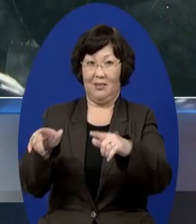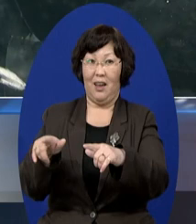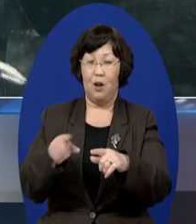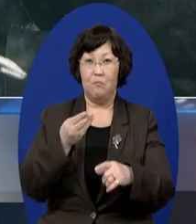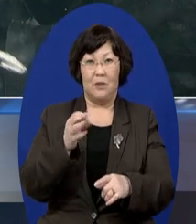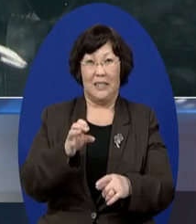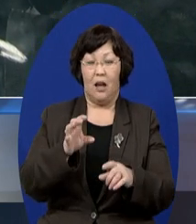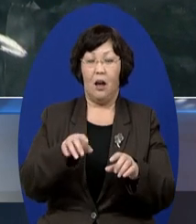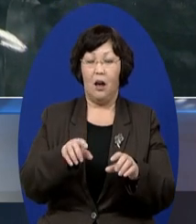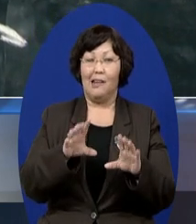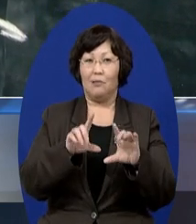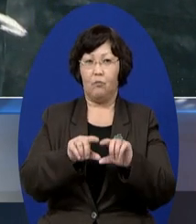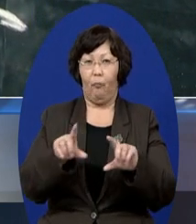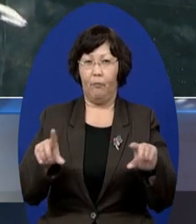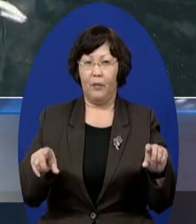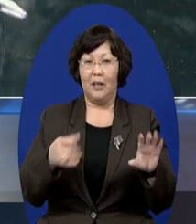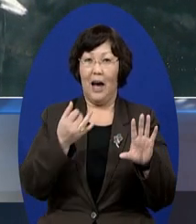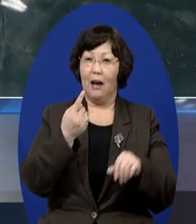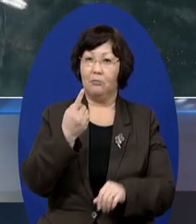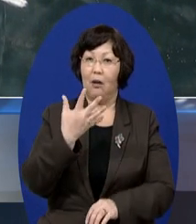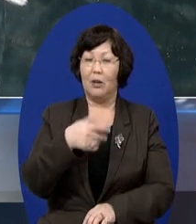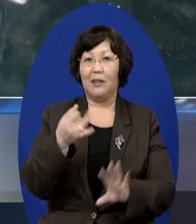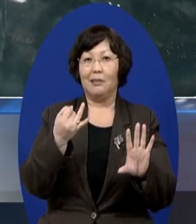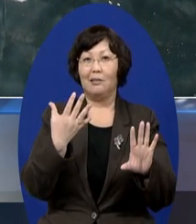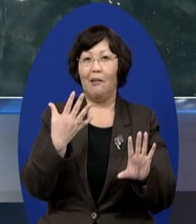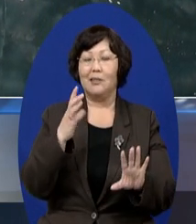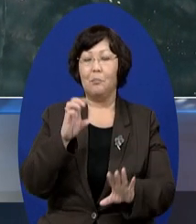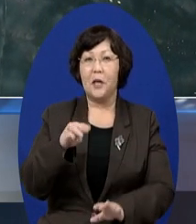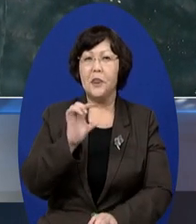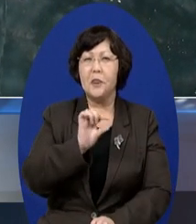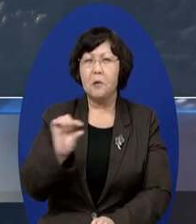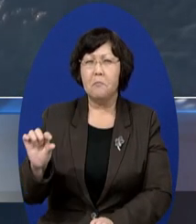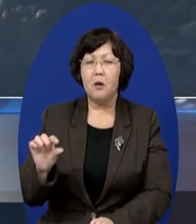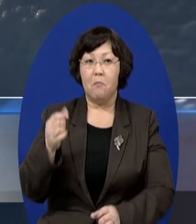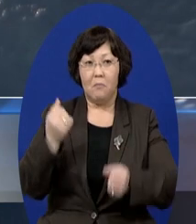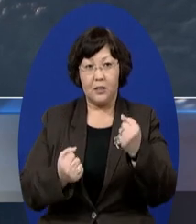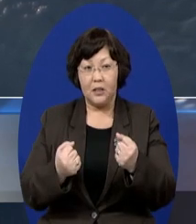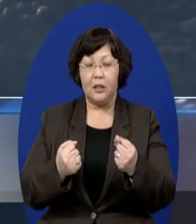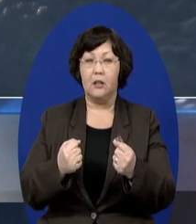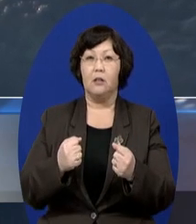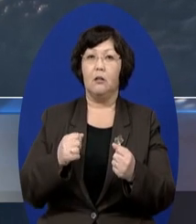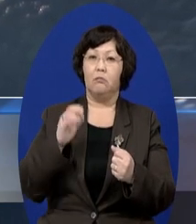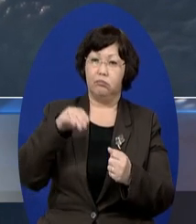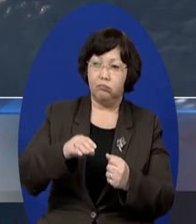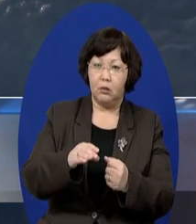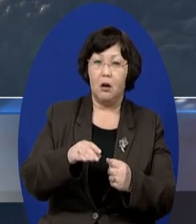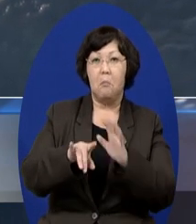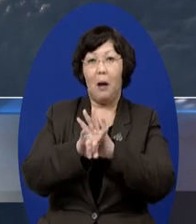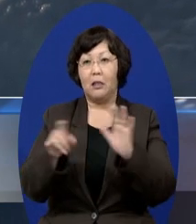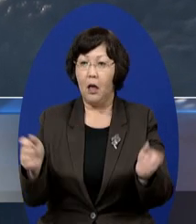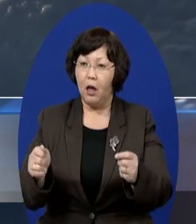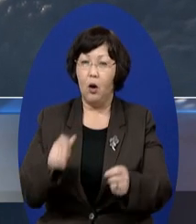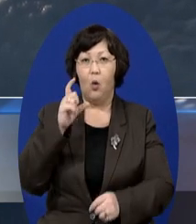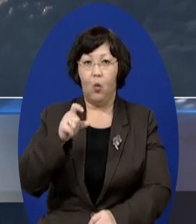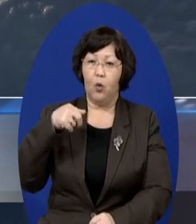үеихээс 15-аас 75 см нэмэгэн мөсний даац хүн мал машин тэргийн хувьд хангалттай хэмжээнд хүрч бэхжээгүй байгаа тул цаг очих,